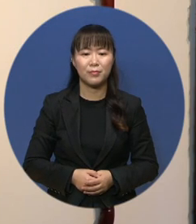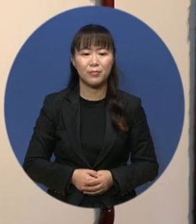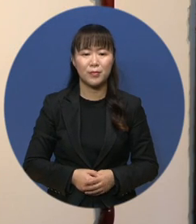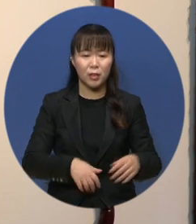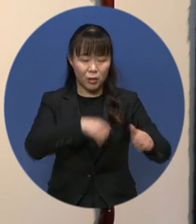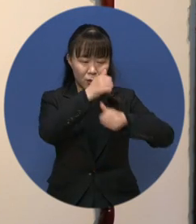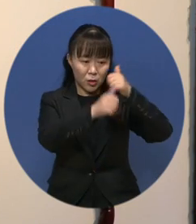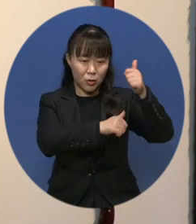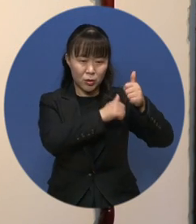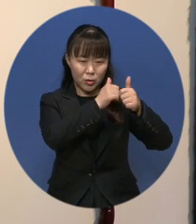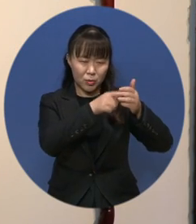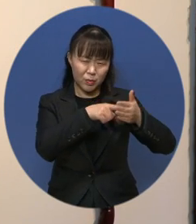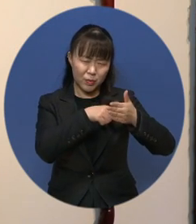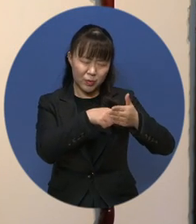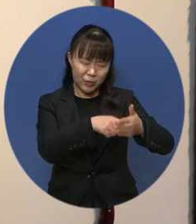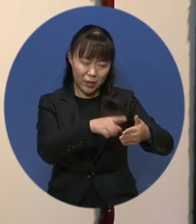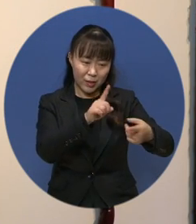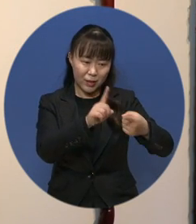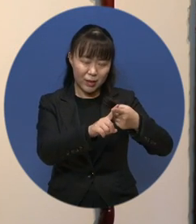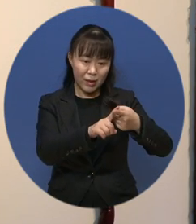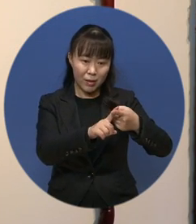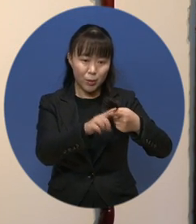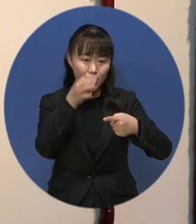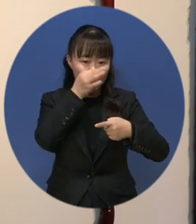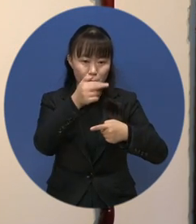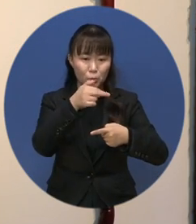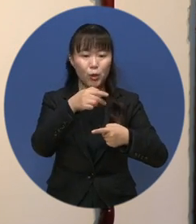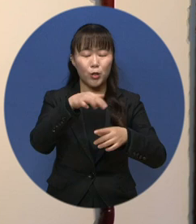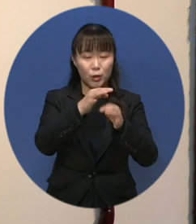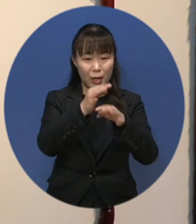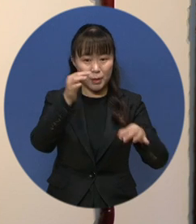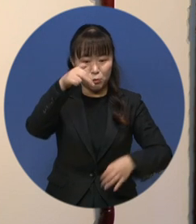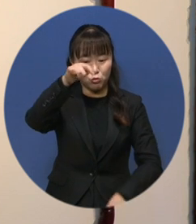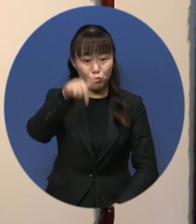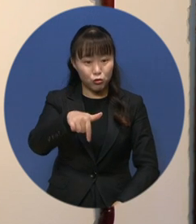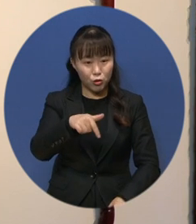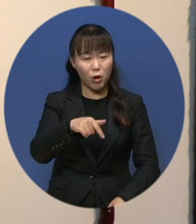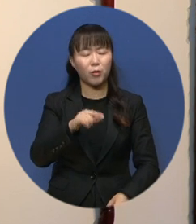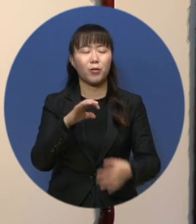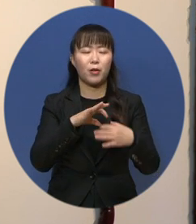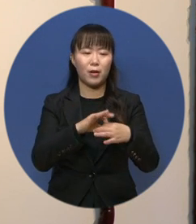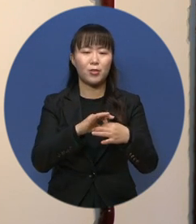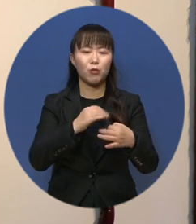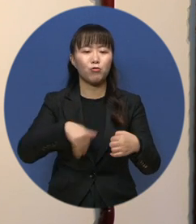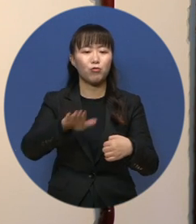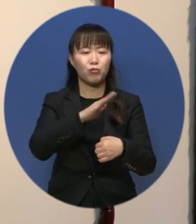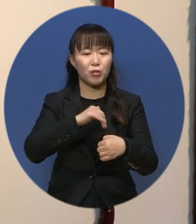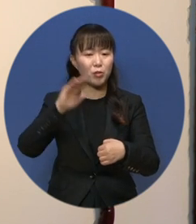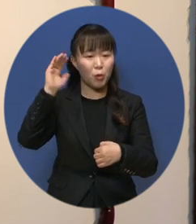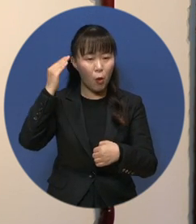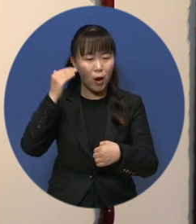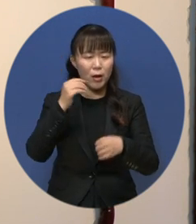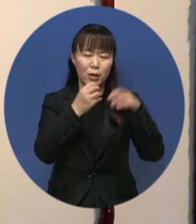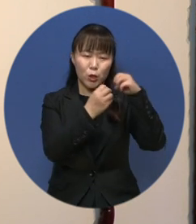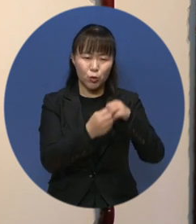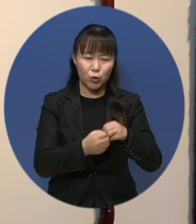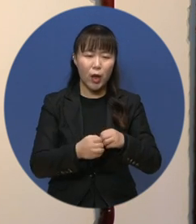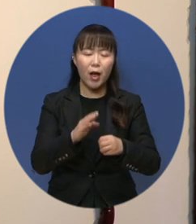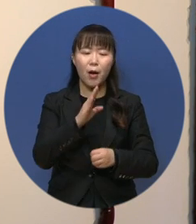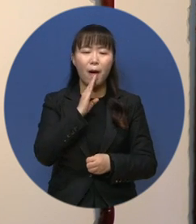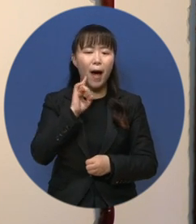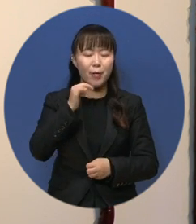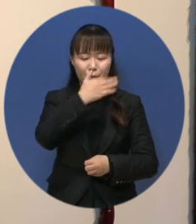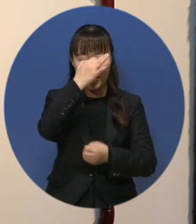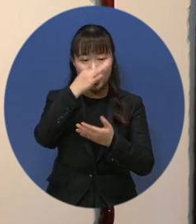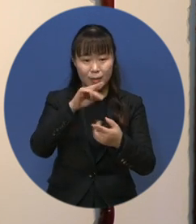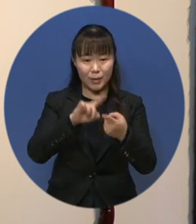선조들의 지조와 절개를 나타내는 죽공예 작품들을 통해 우리 전통과 현대 공예의 참다운 가치를